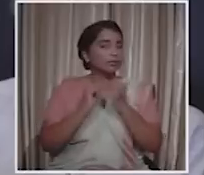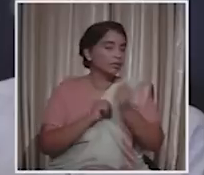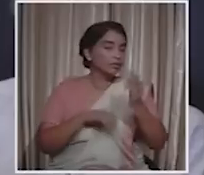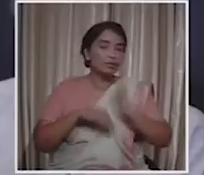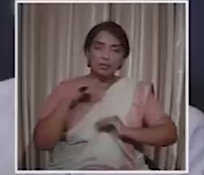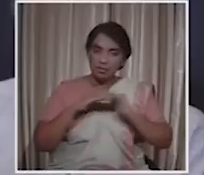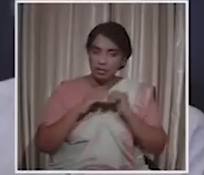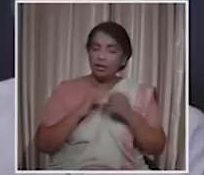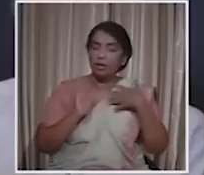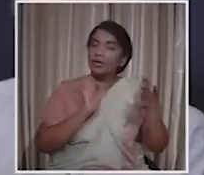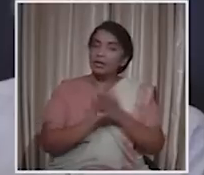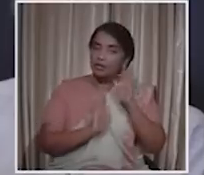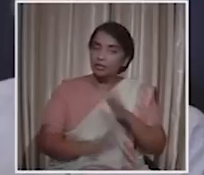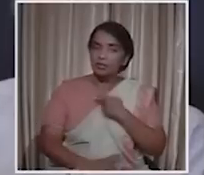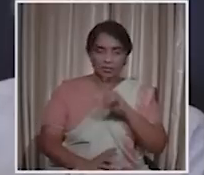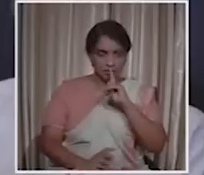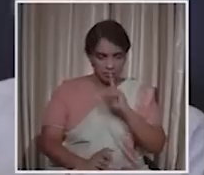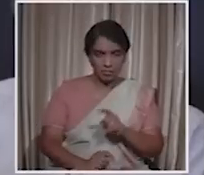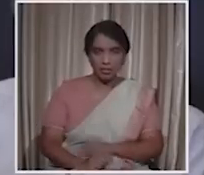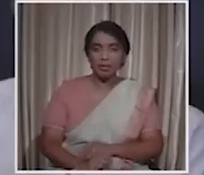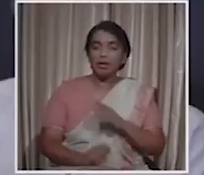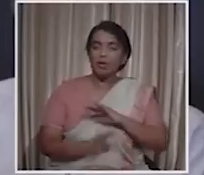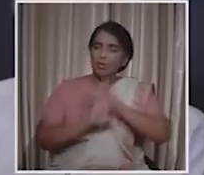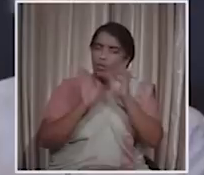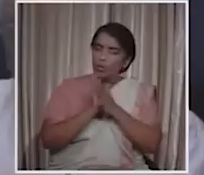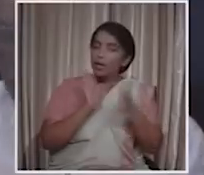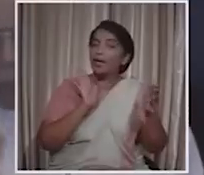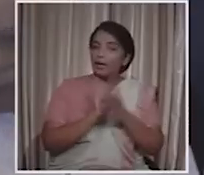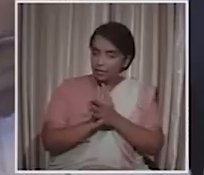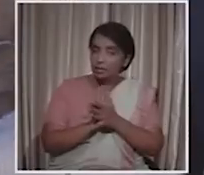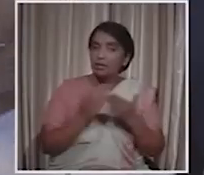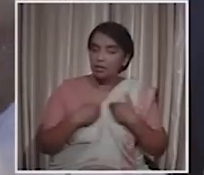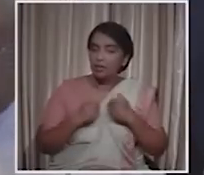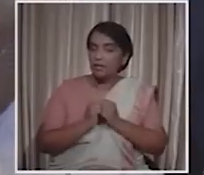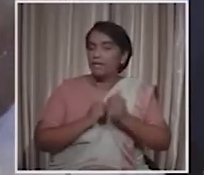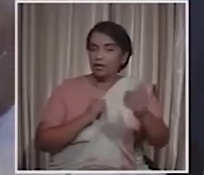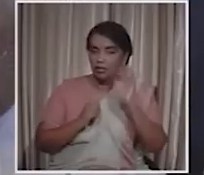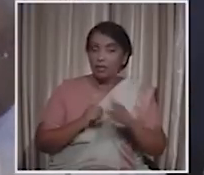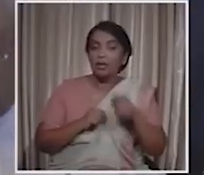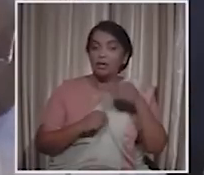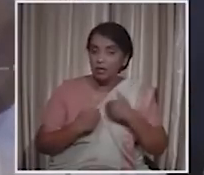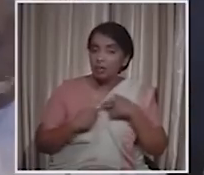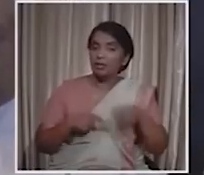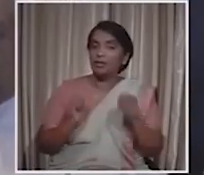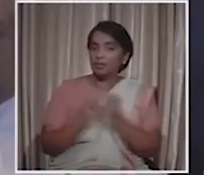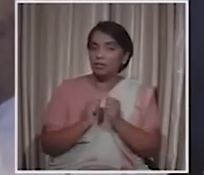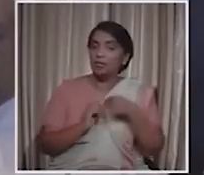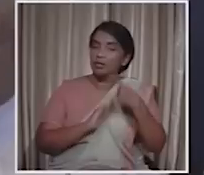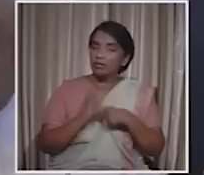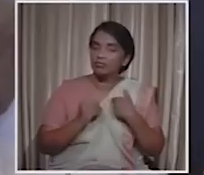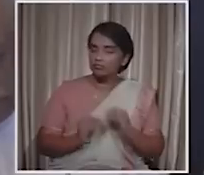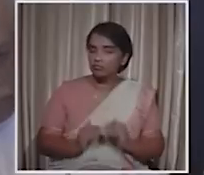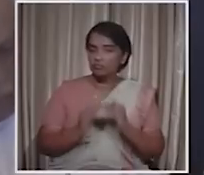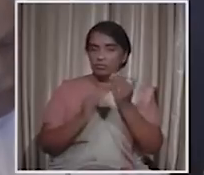ක්‍රියාමාදාමයට එක්වෙන්න කියා මම ඉල්ලා සිටිනවා. හැමෝම එකතු කරන්න අපි මේ ගමන යමු. එතකොට අපිට මේ තත්ත්වයෙන් අපේ රට ගොඩ